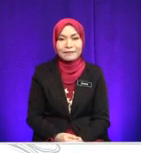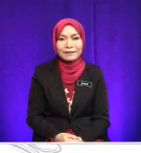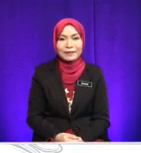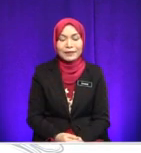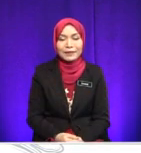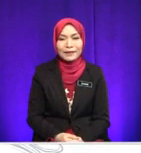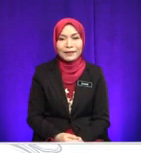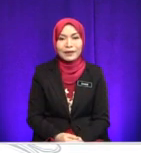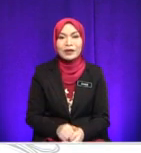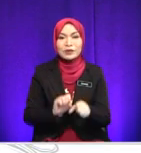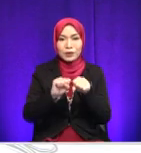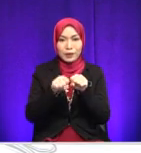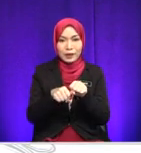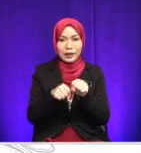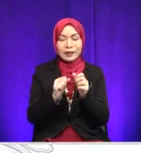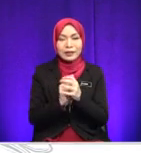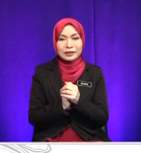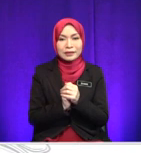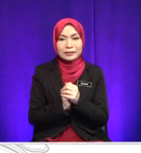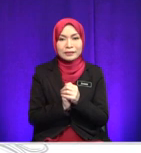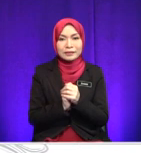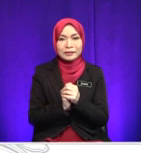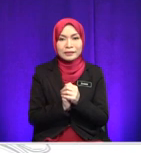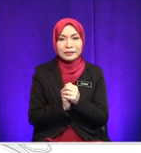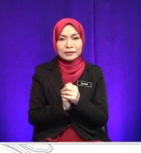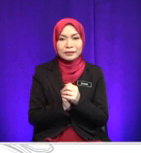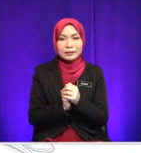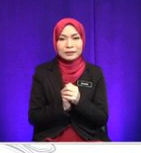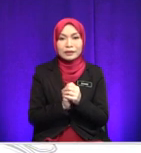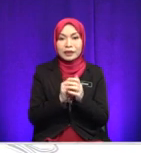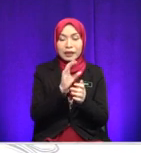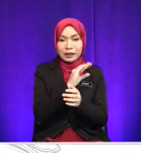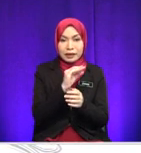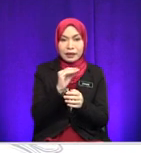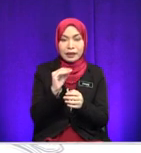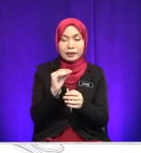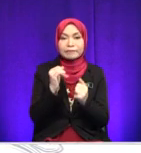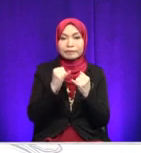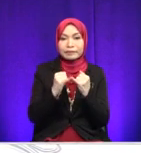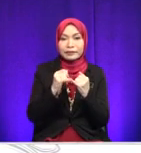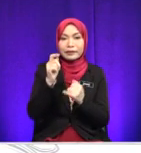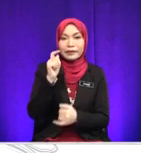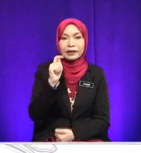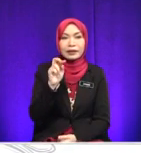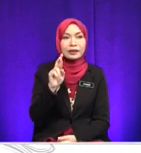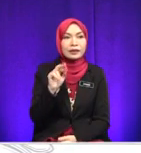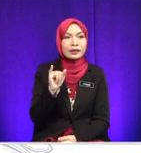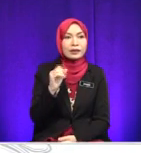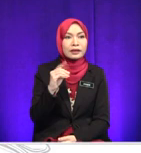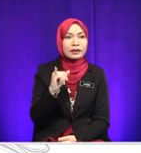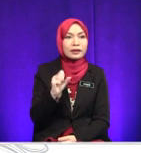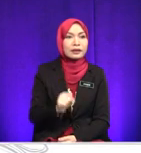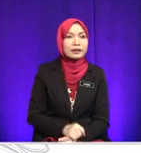oleh negaranya supaya dia boleh dibicarakan di negara dia melarikan diri. Baik, ada